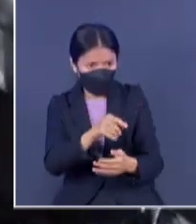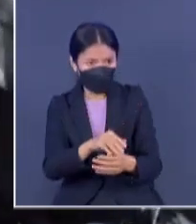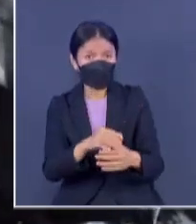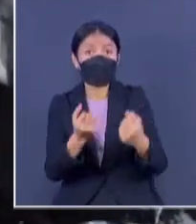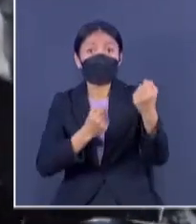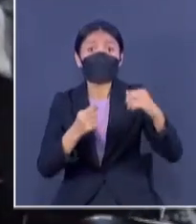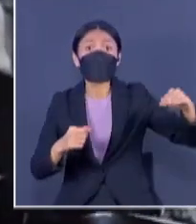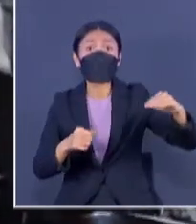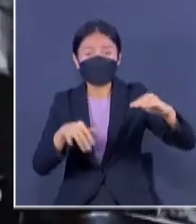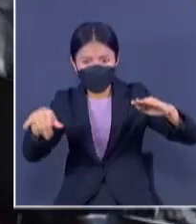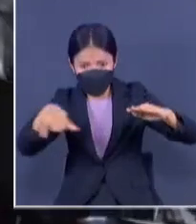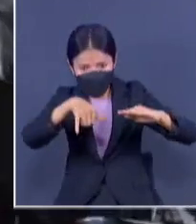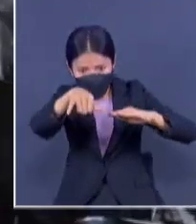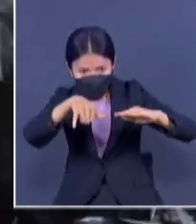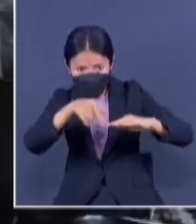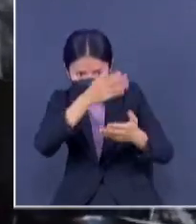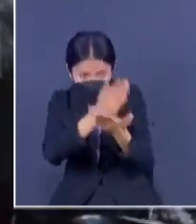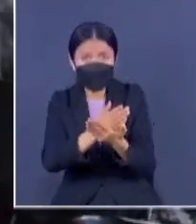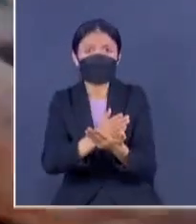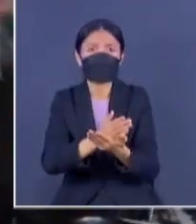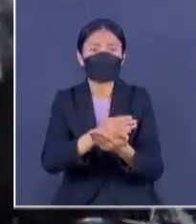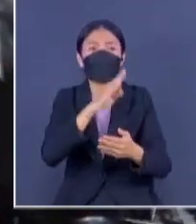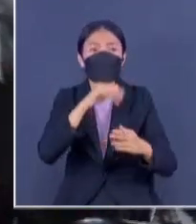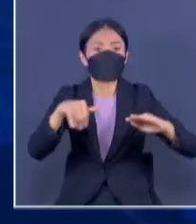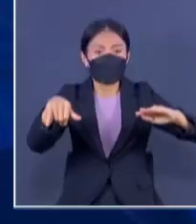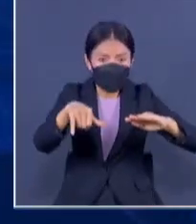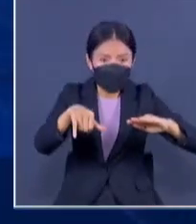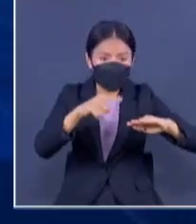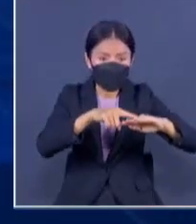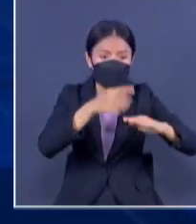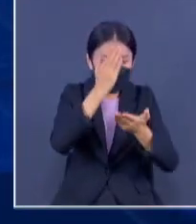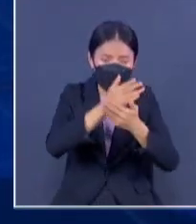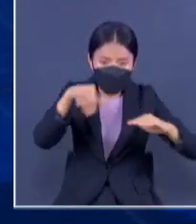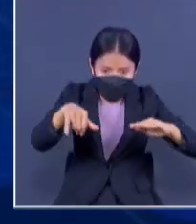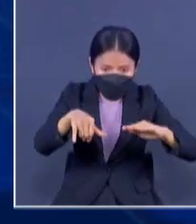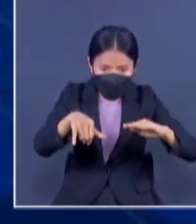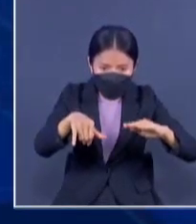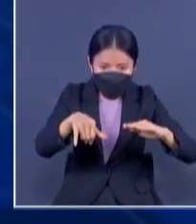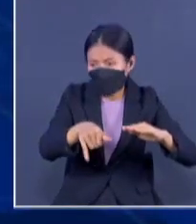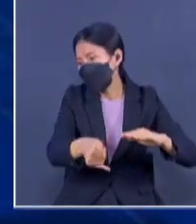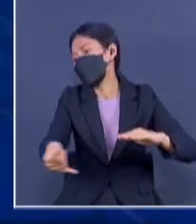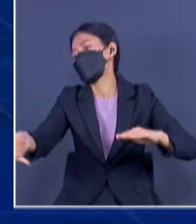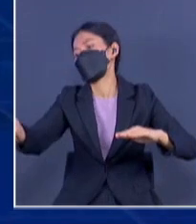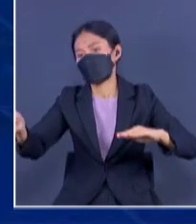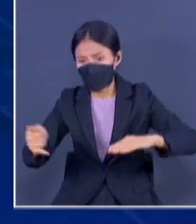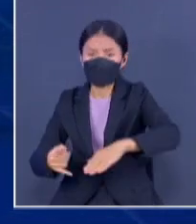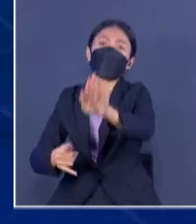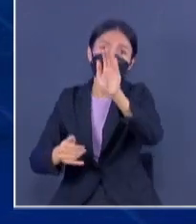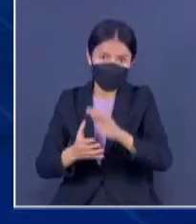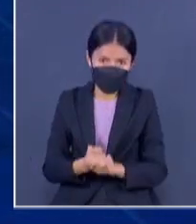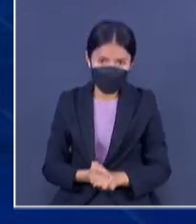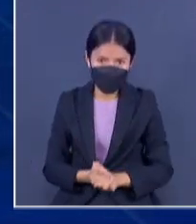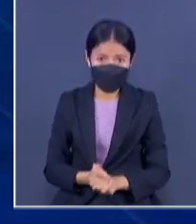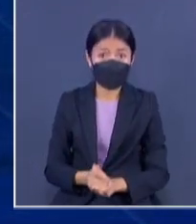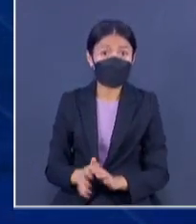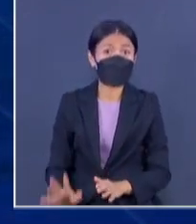จอดแล้วก็พอเขาจอดปุ๊บมันก็จะปล่อยให้ไป เนี่ยนะคะเจ้าของก็เล่าอะค่ะว่าเอ๊ะมันเป็นเพราะอะไรสำหรับฉายาเ